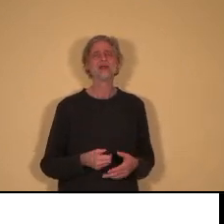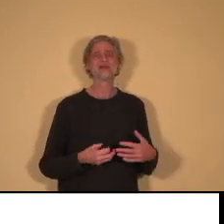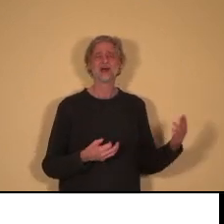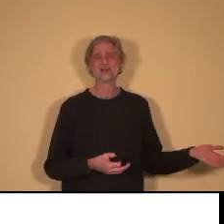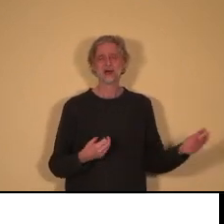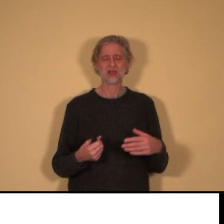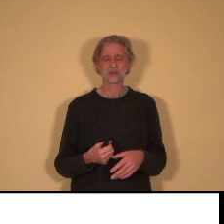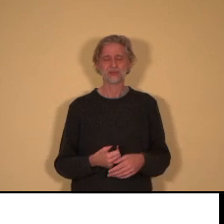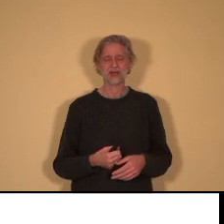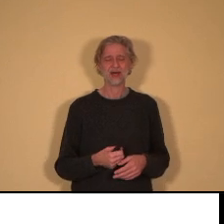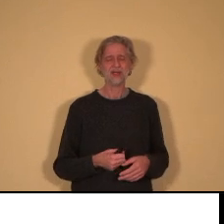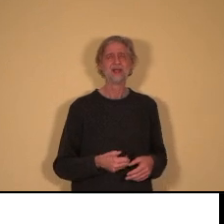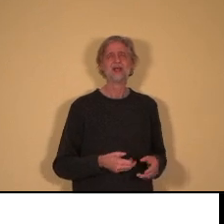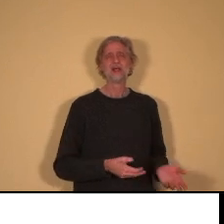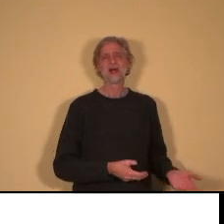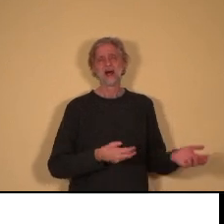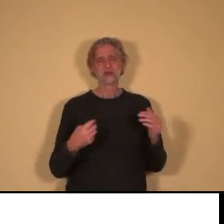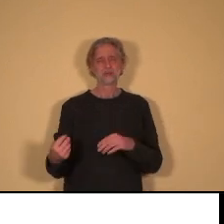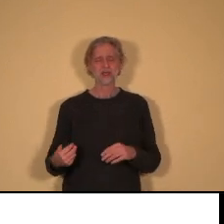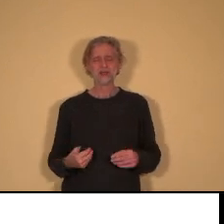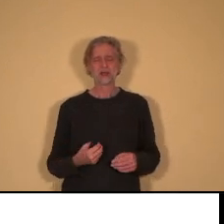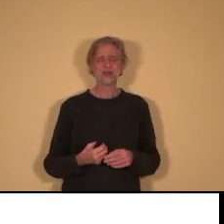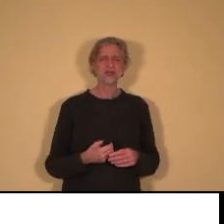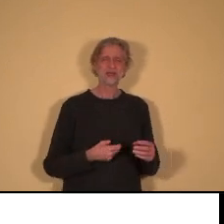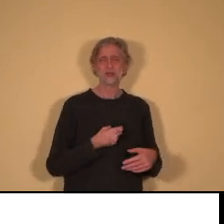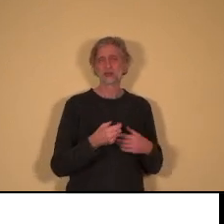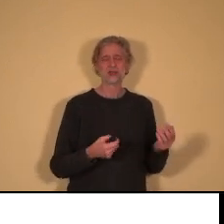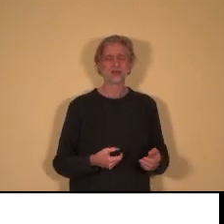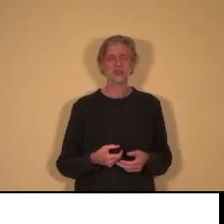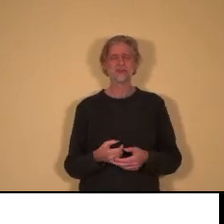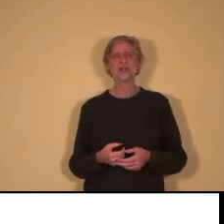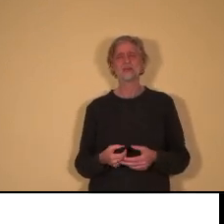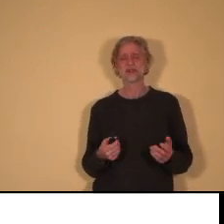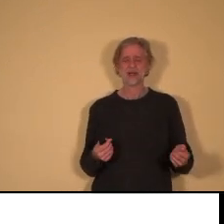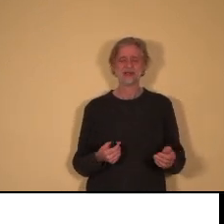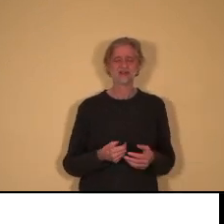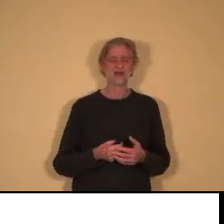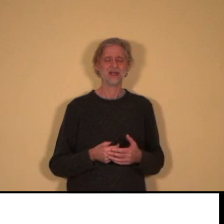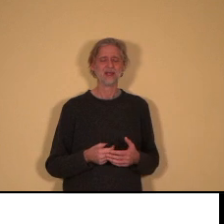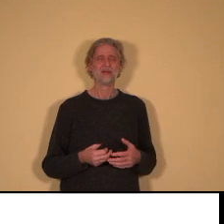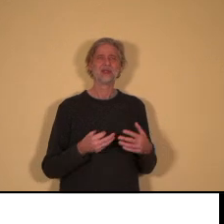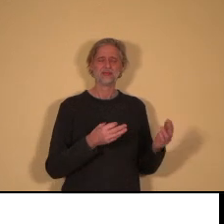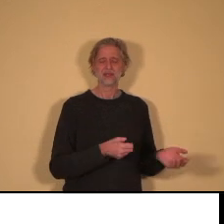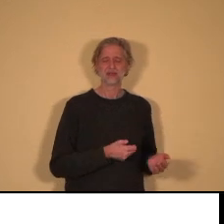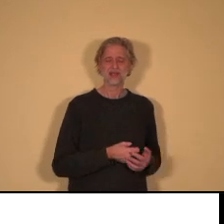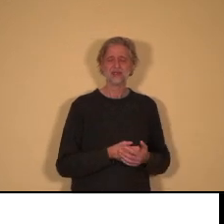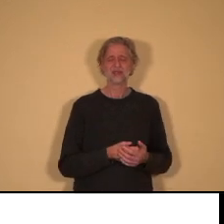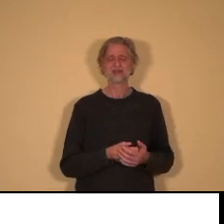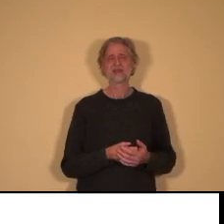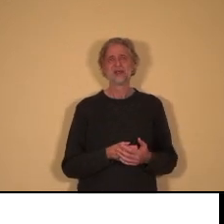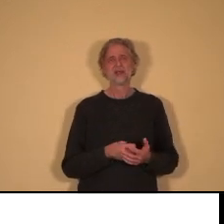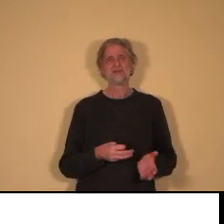Ventilatoren, die hier gezeigt sind, aus der Atmosphäre ein, absorbieren es auf Filtern. Das können jetzt verschiedene Filtermaterialien sein. Wenn der Filter